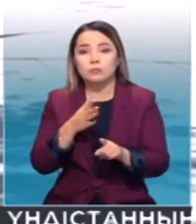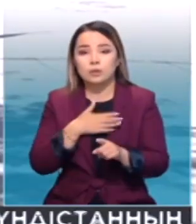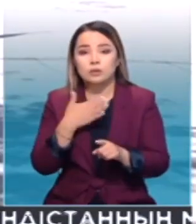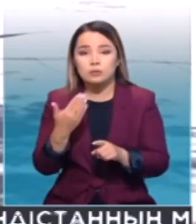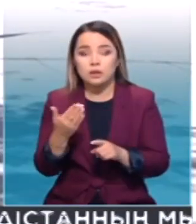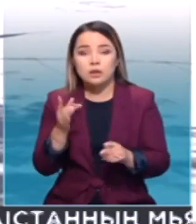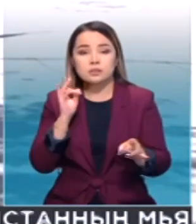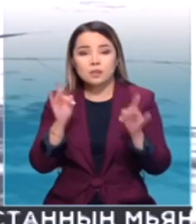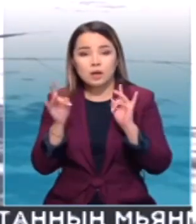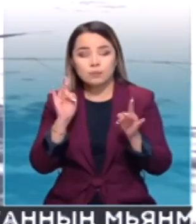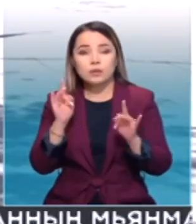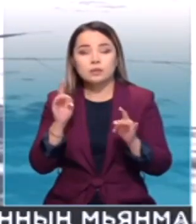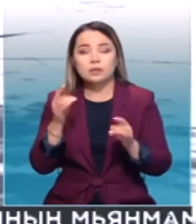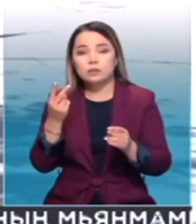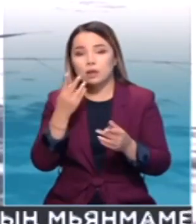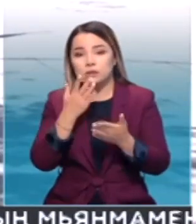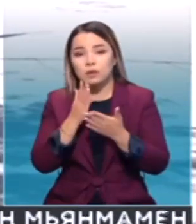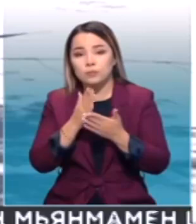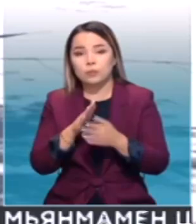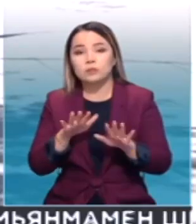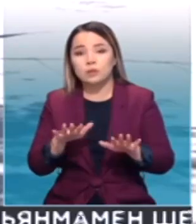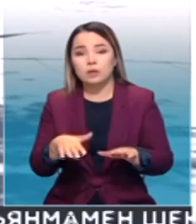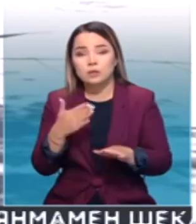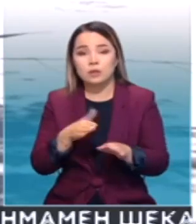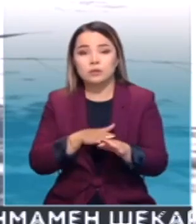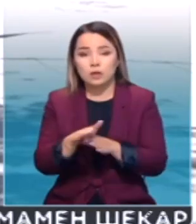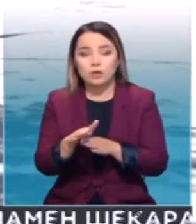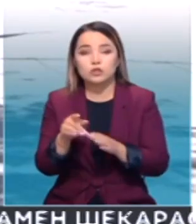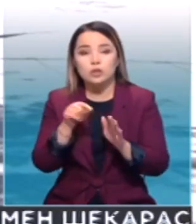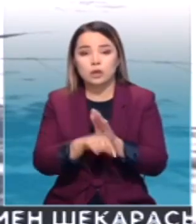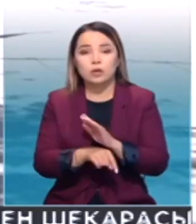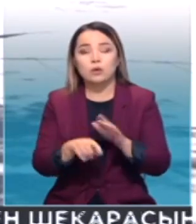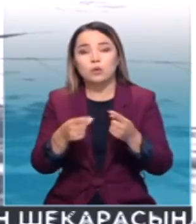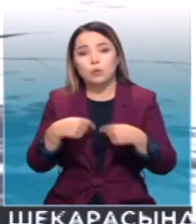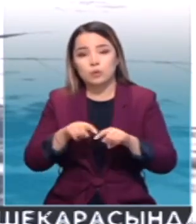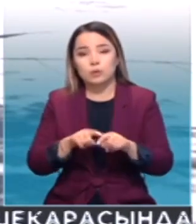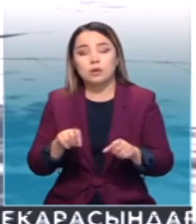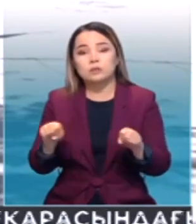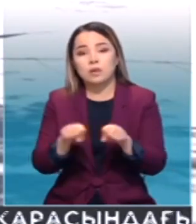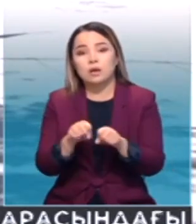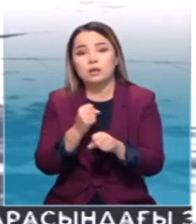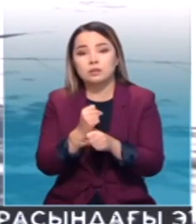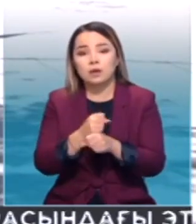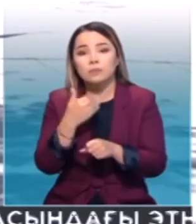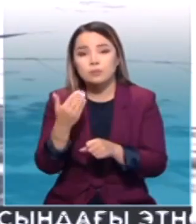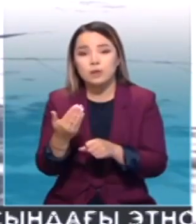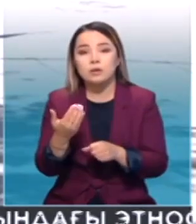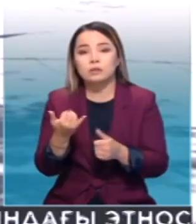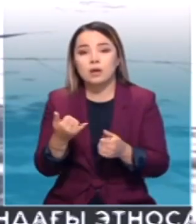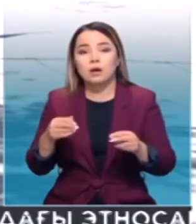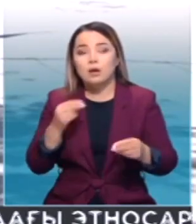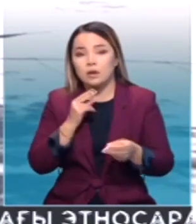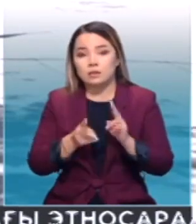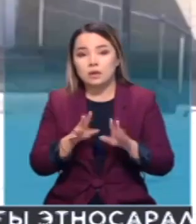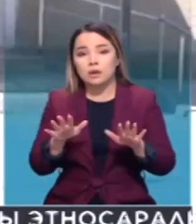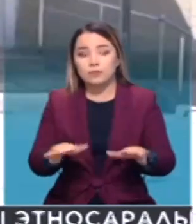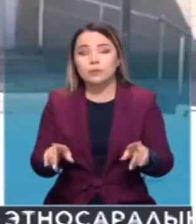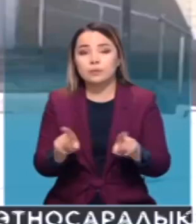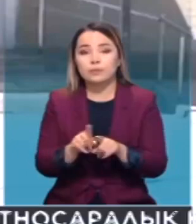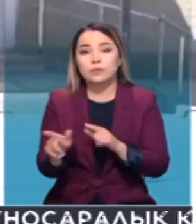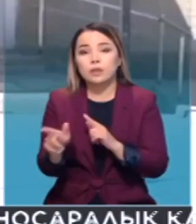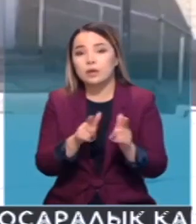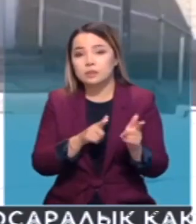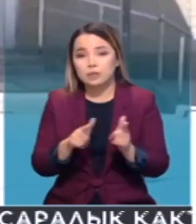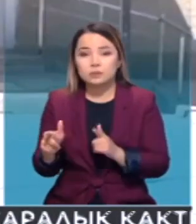оның үшін мына дабыл сигналдарының болуы, оның ішкі істер органдарына жалғануы, одан кейін асханалардың